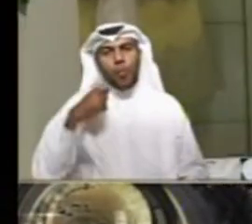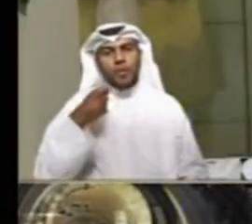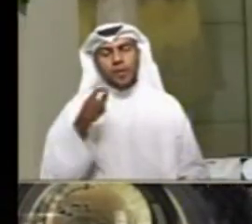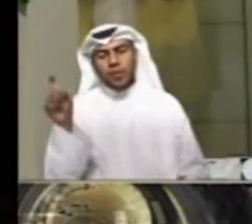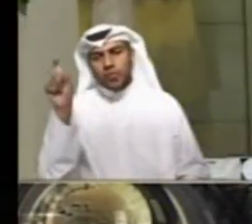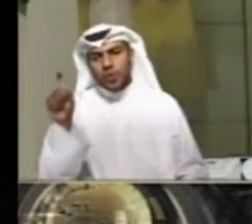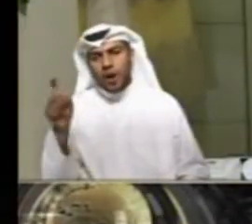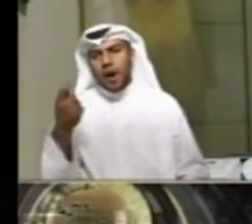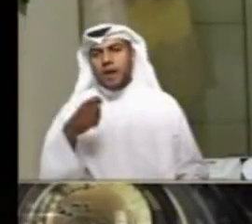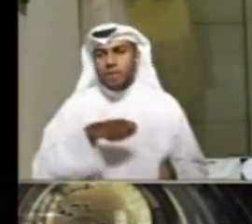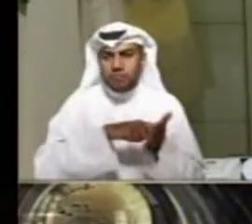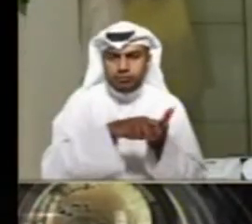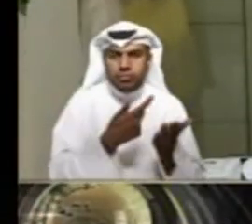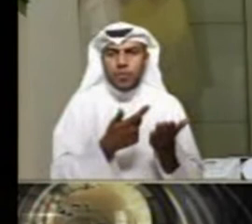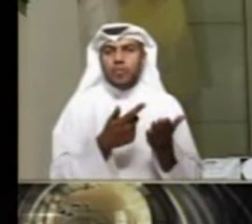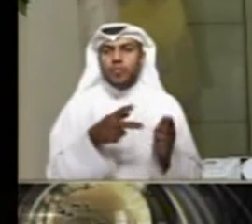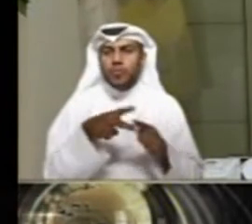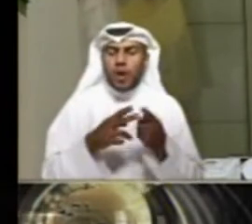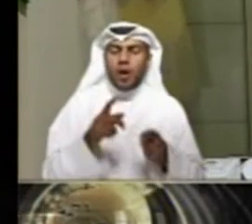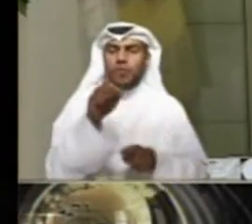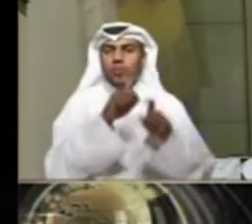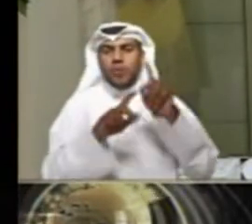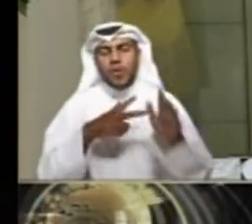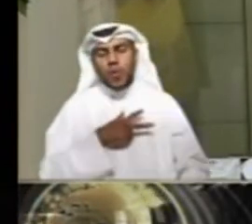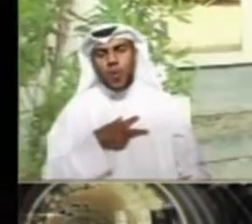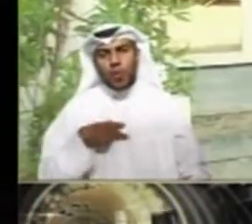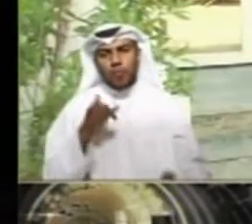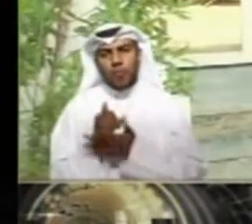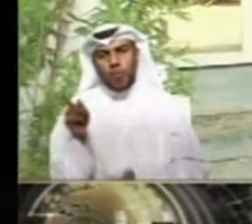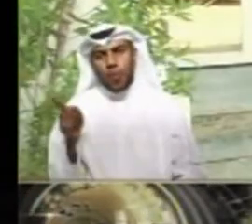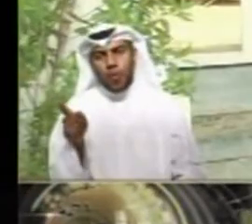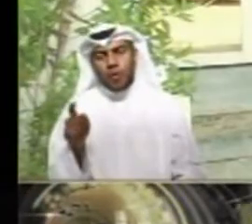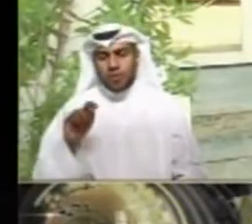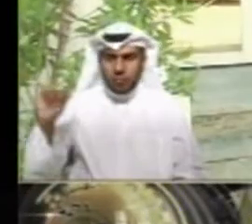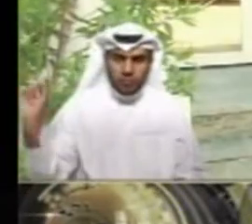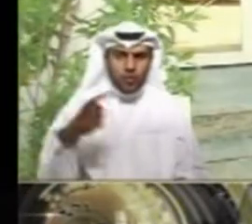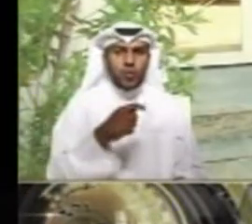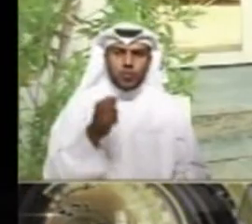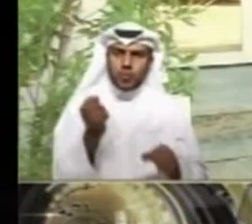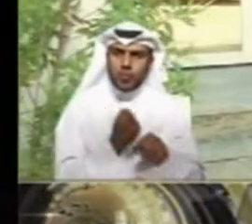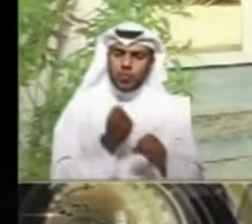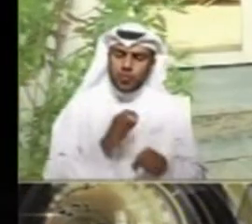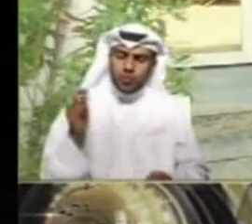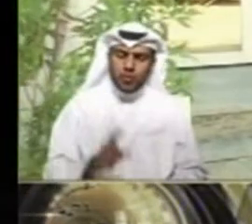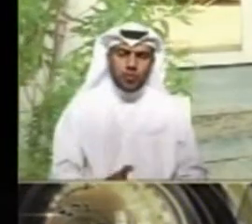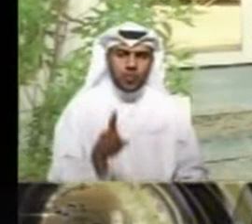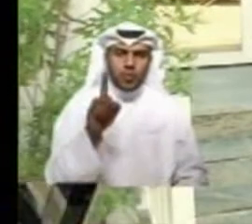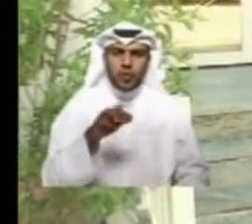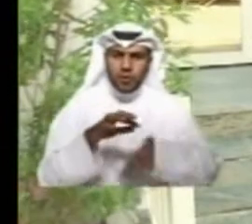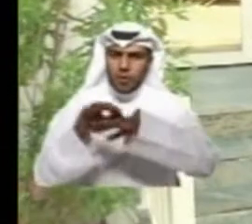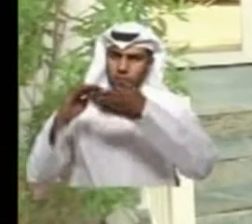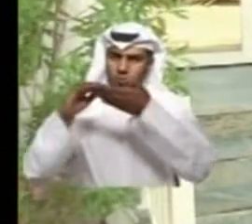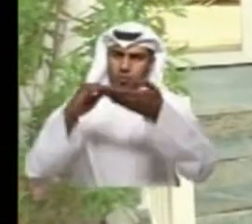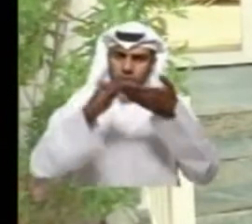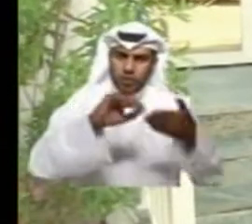بشأنها، وسيكون التعامل مع موضوع الأضرار بأقصى سرعة حتى يتسنى تعويض